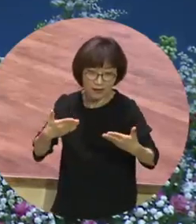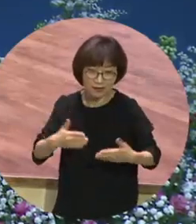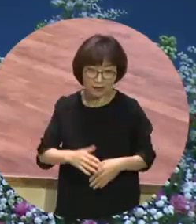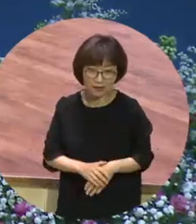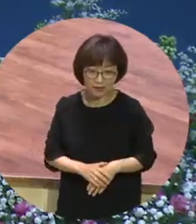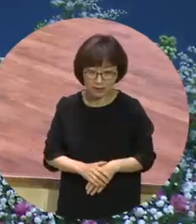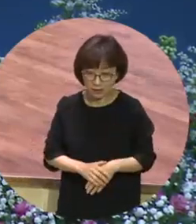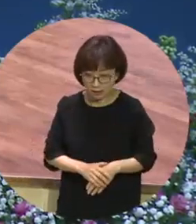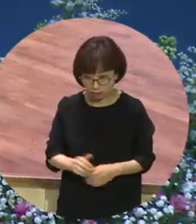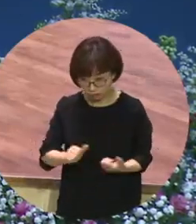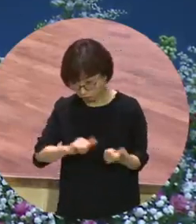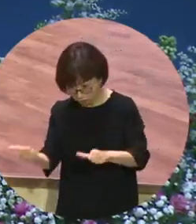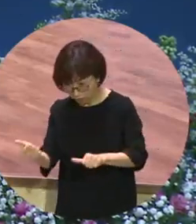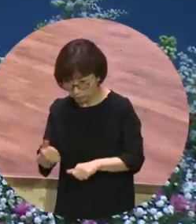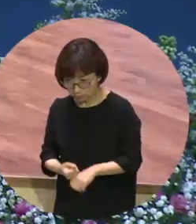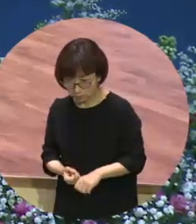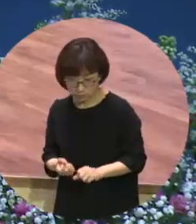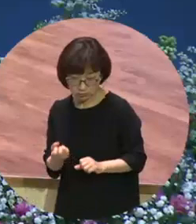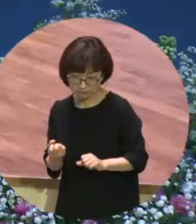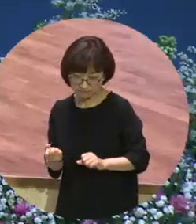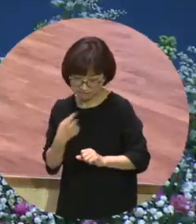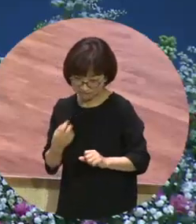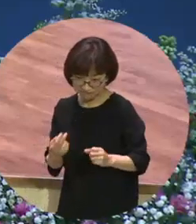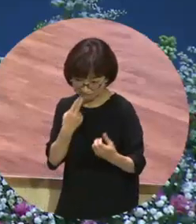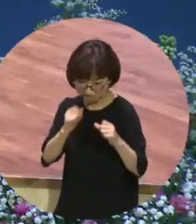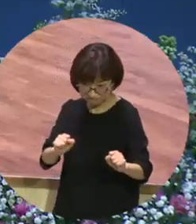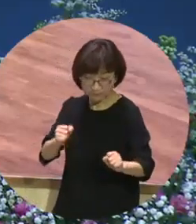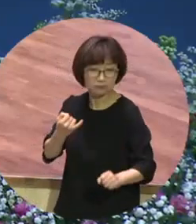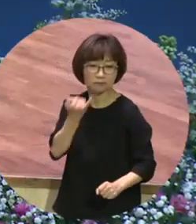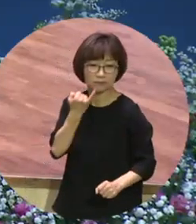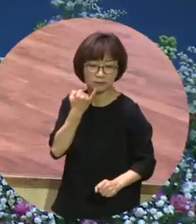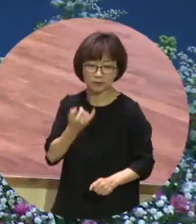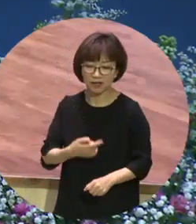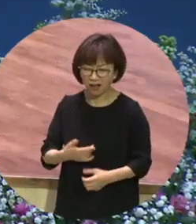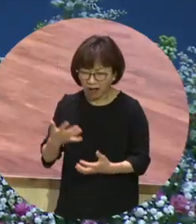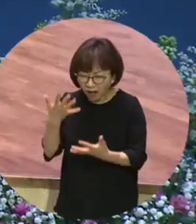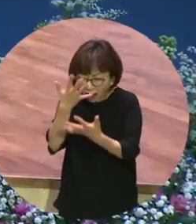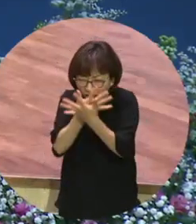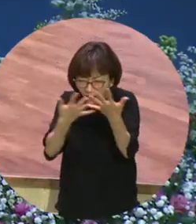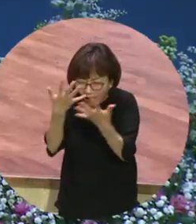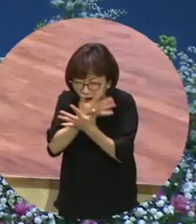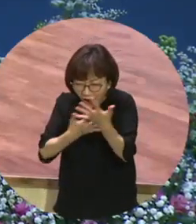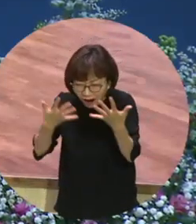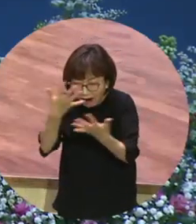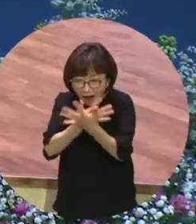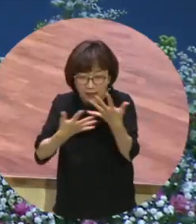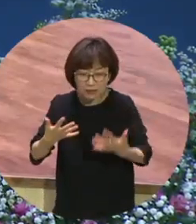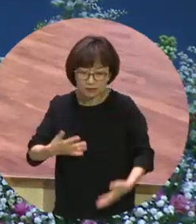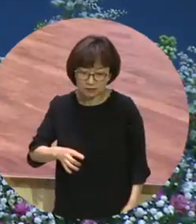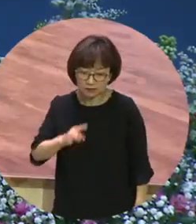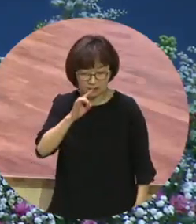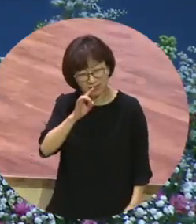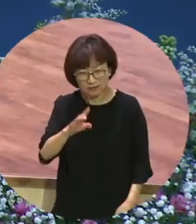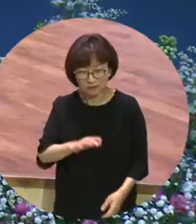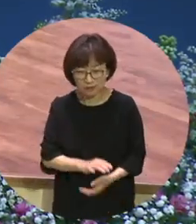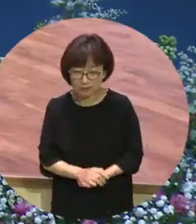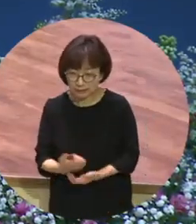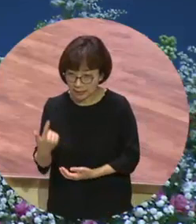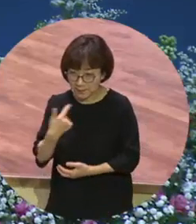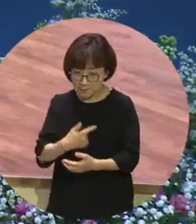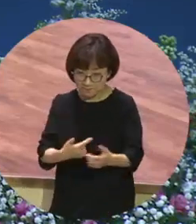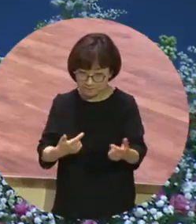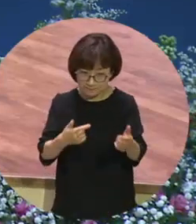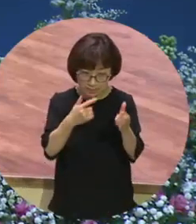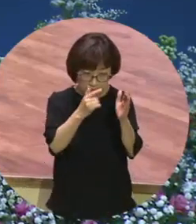죽든지예요. 미지근하면 토해버려요. 아시겠어요? 예수님 말씀이에요. 미지근, 이게 믿는지 안 믿는지,